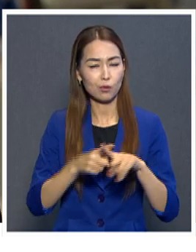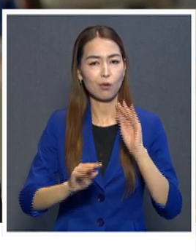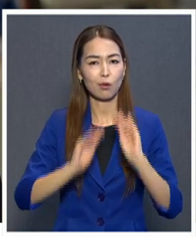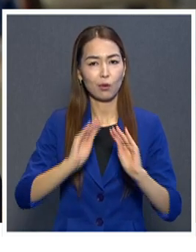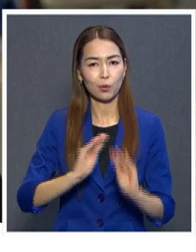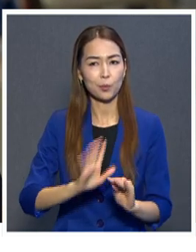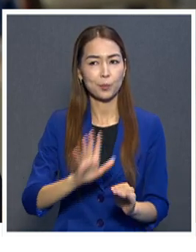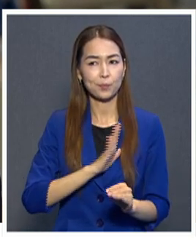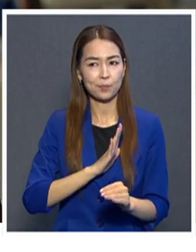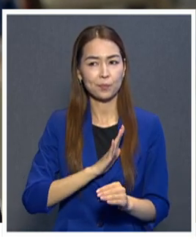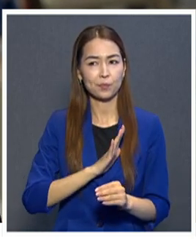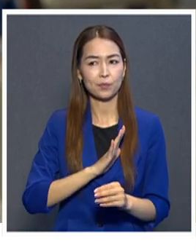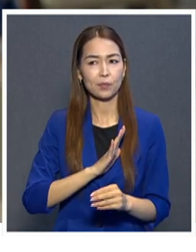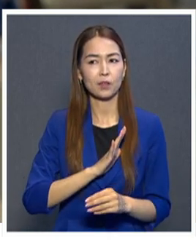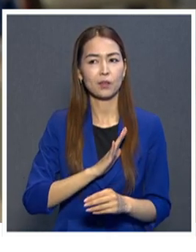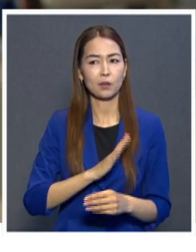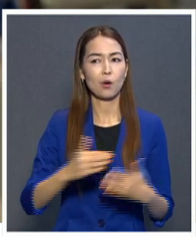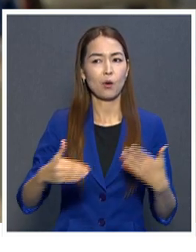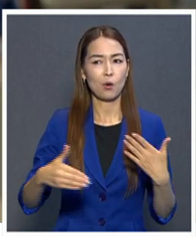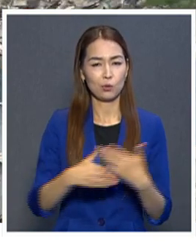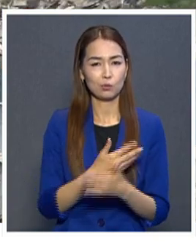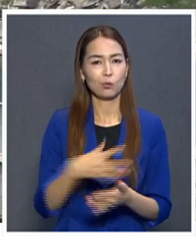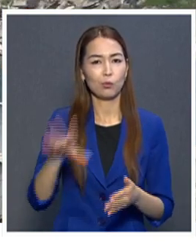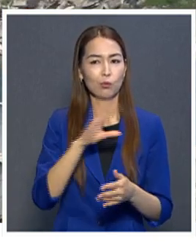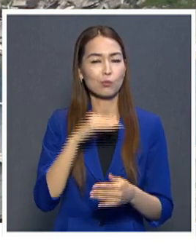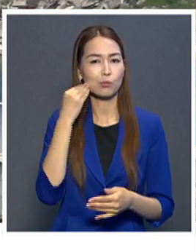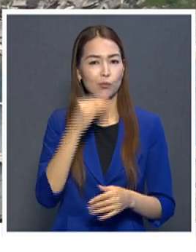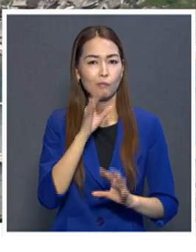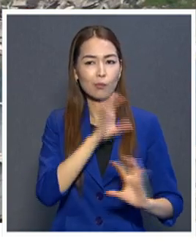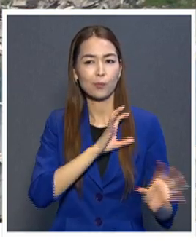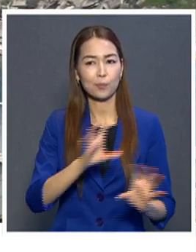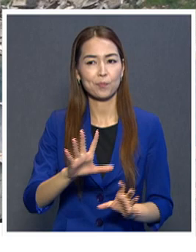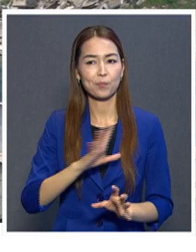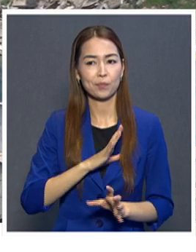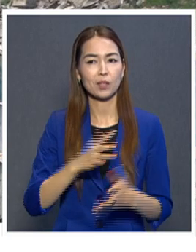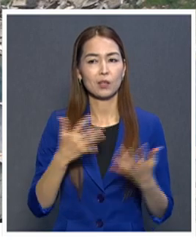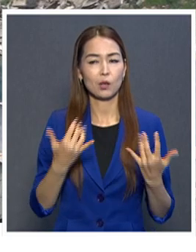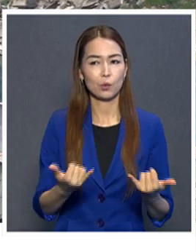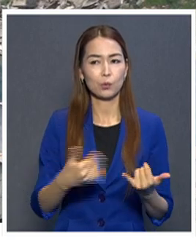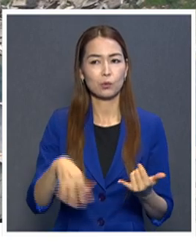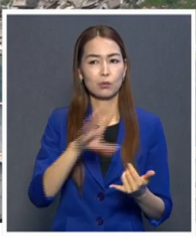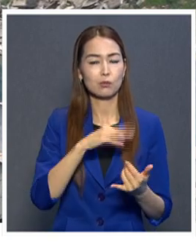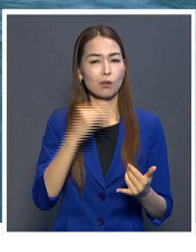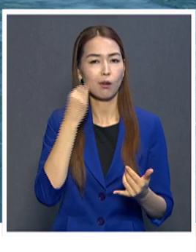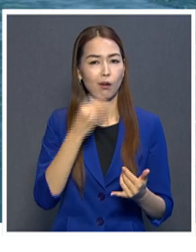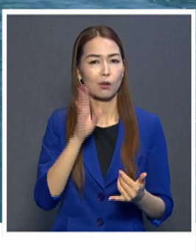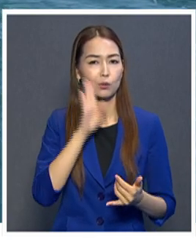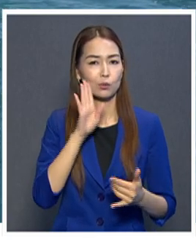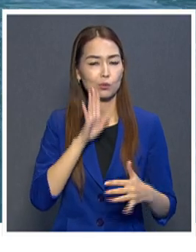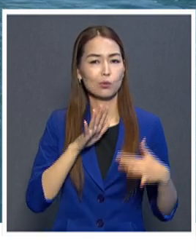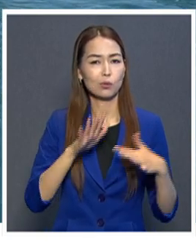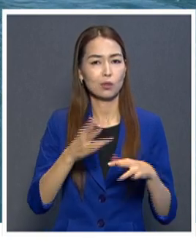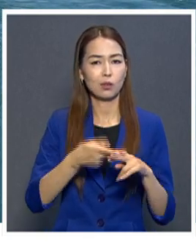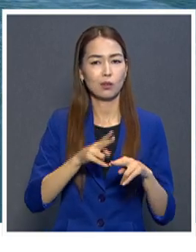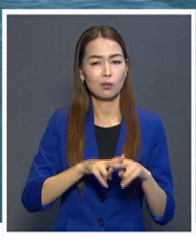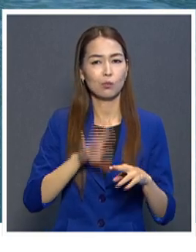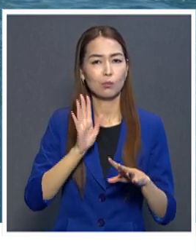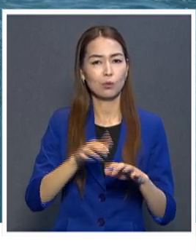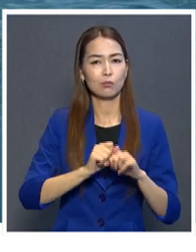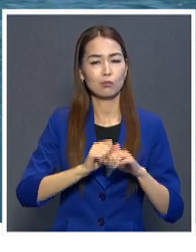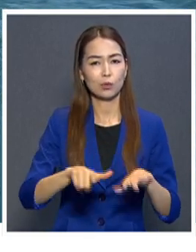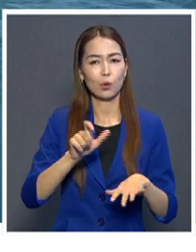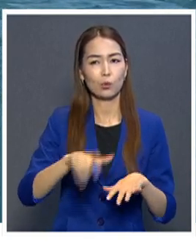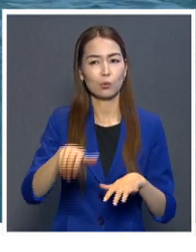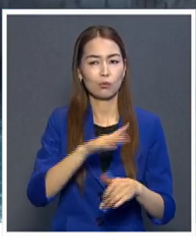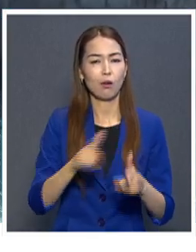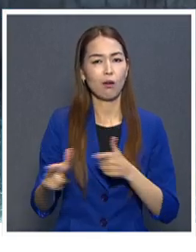кейін КПТ-міз жоғарылады. Шардара су электр стансасы еліміздің оңтүстігіндегі ток өндіріп қана қоймай, оны тұтынуға